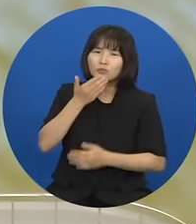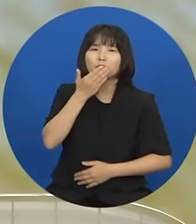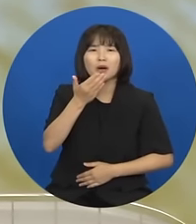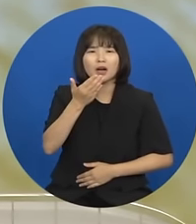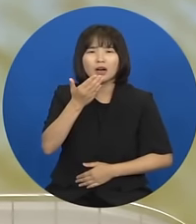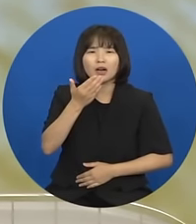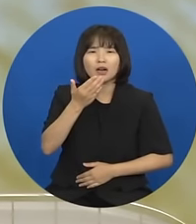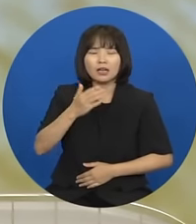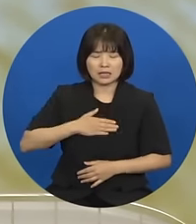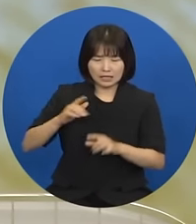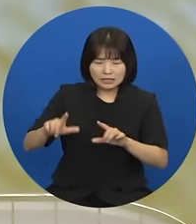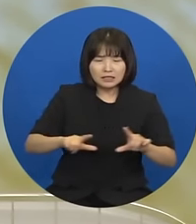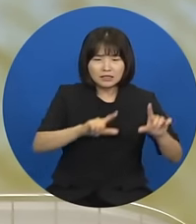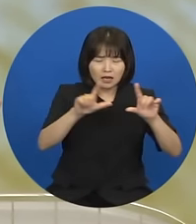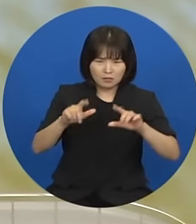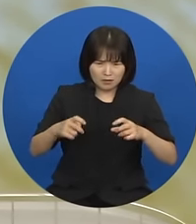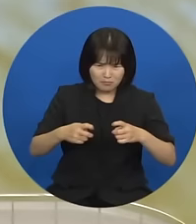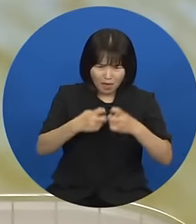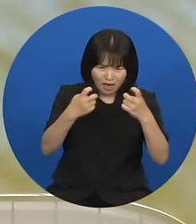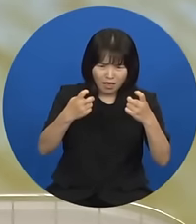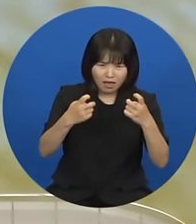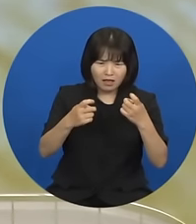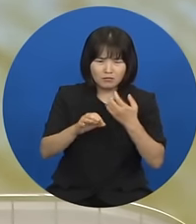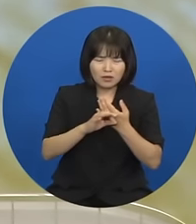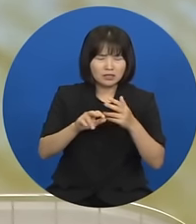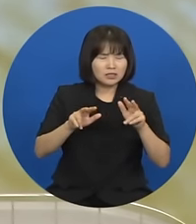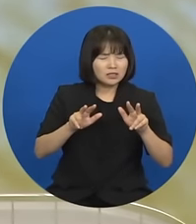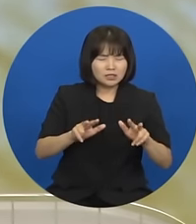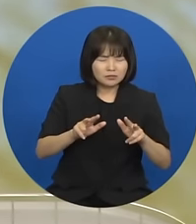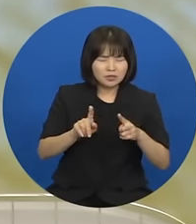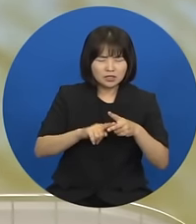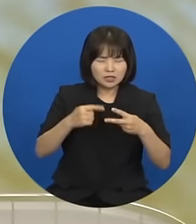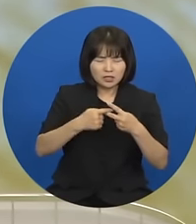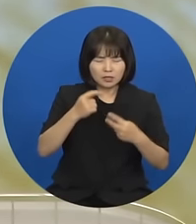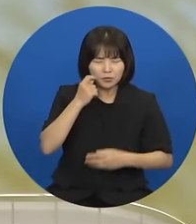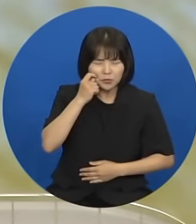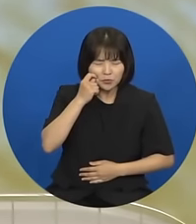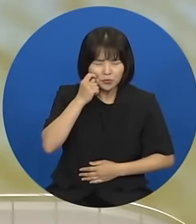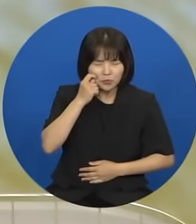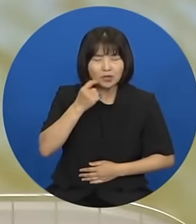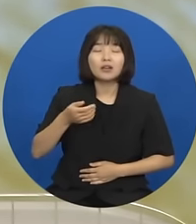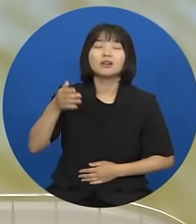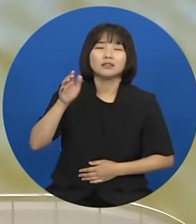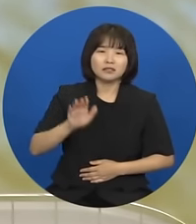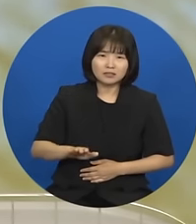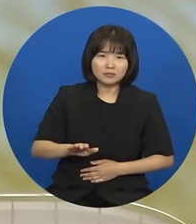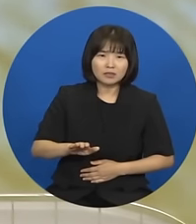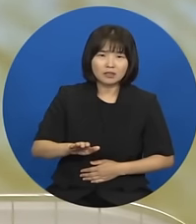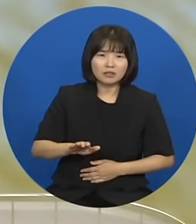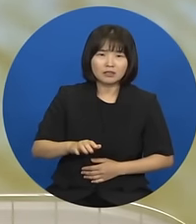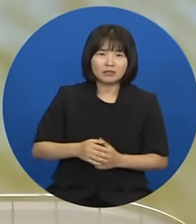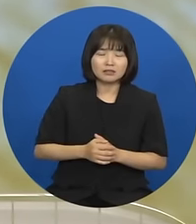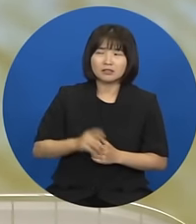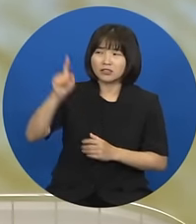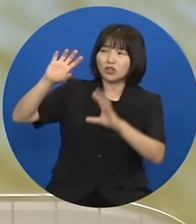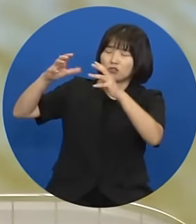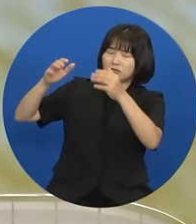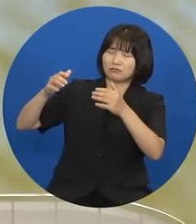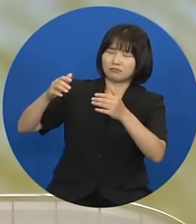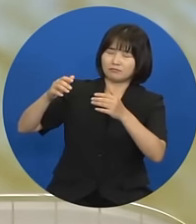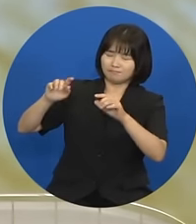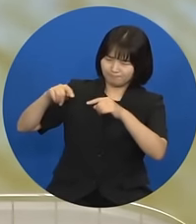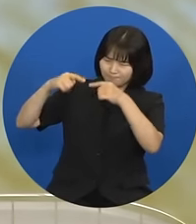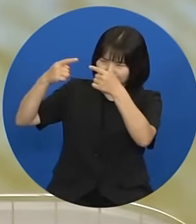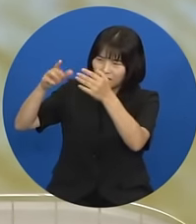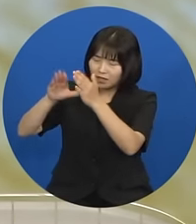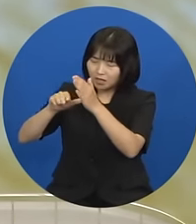일이 펼쳐졌다면 지금은 다 알 수 없고 이해할 수 없지만 언젠가 주님 나라에 가서 봤을 때 우리는